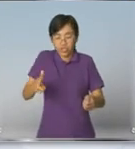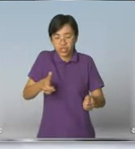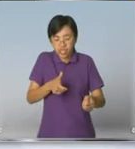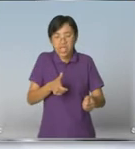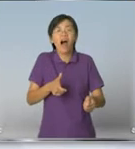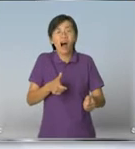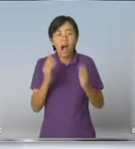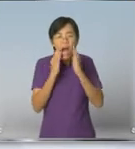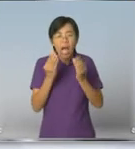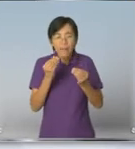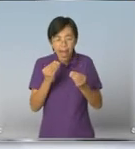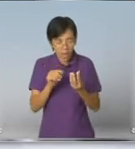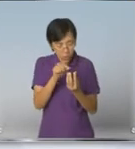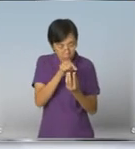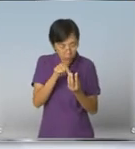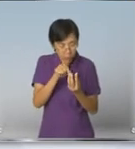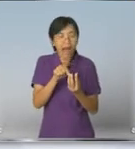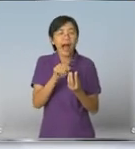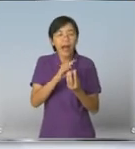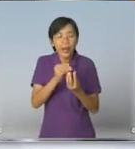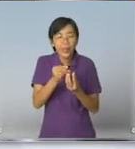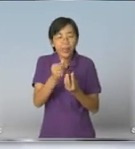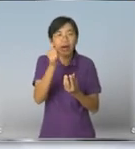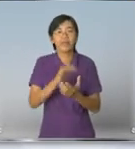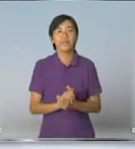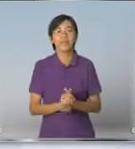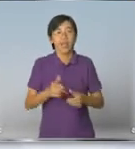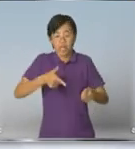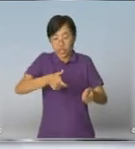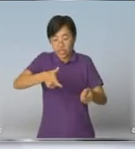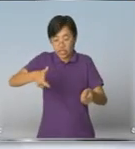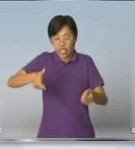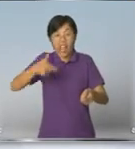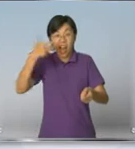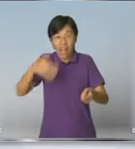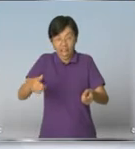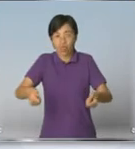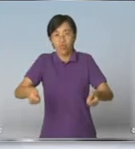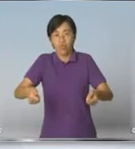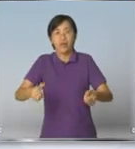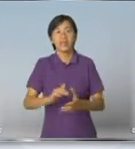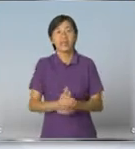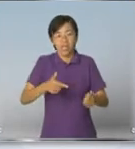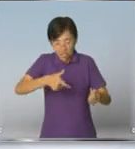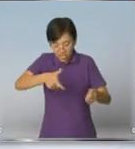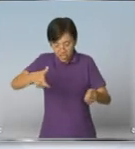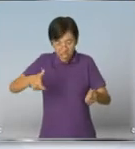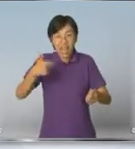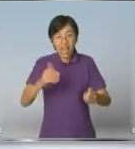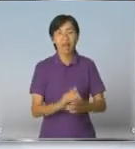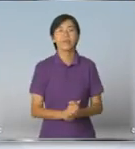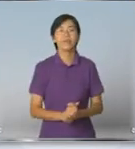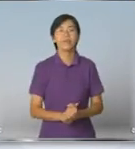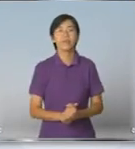างไอ้ตัวแป้งออก พอแล้วค่ะ ครับอ๋ออันนี้นี่พอฉีดแล้วต ั วแป ้ งก ็ จะหายไปใช่